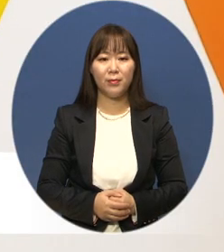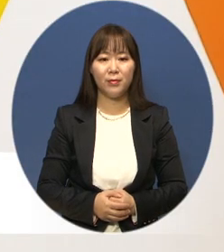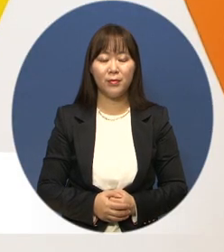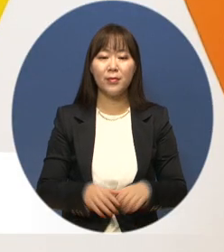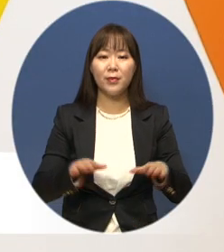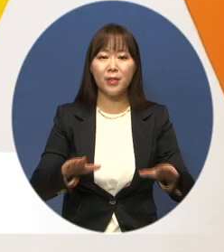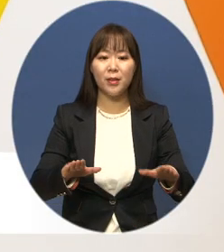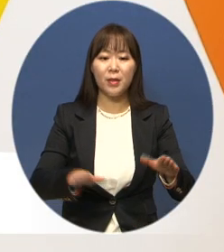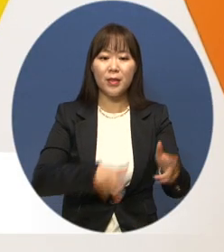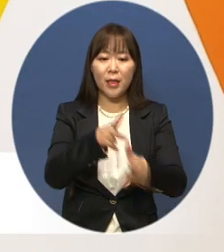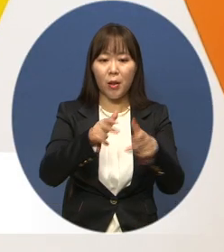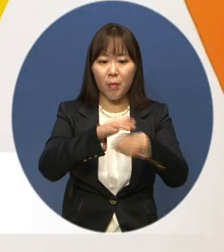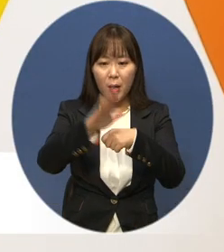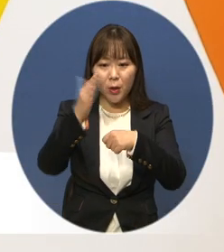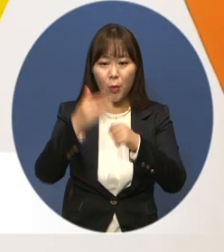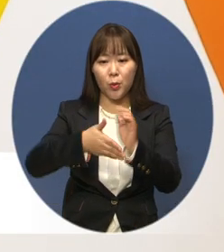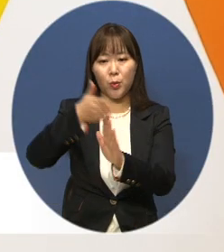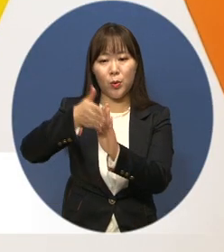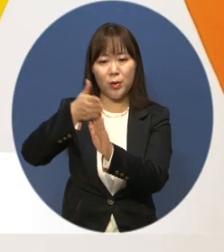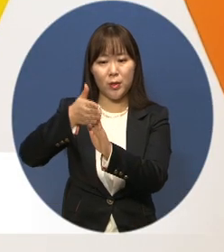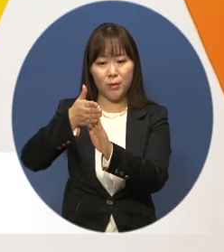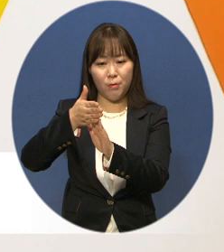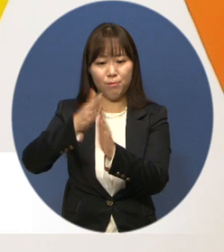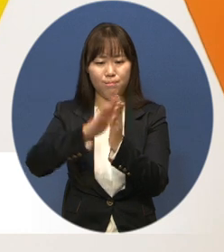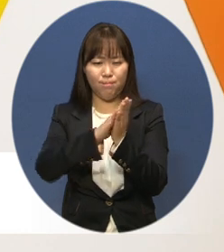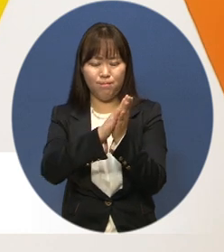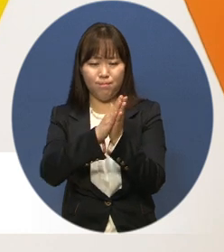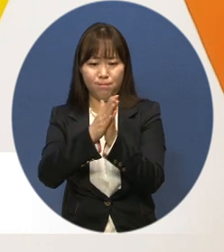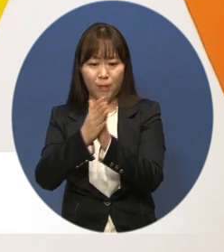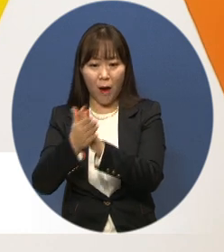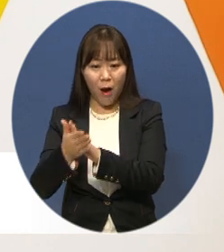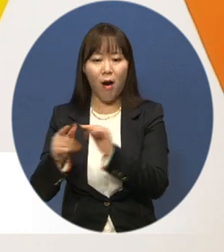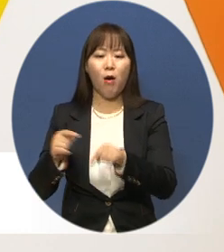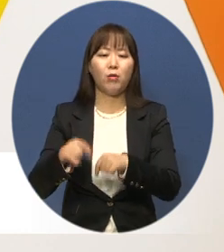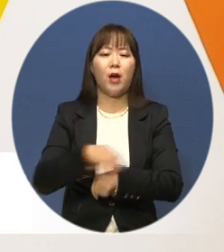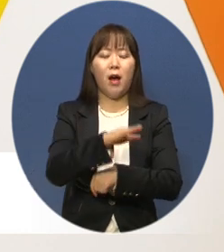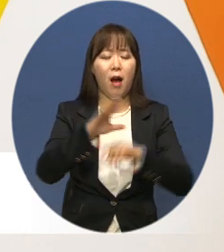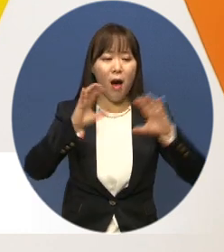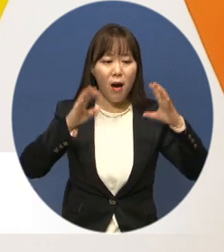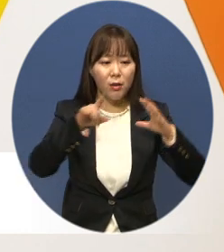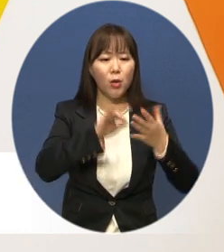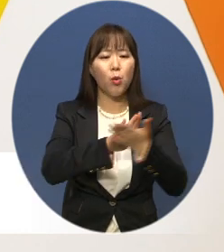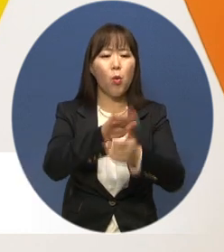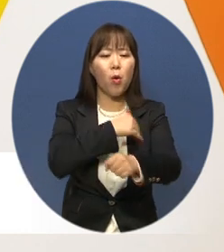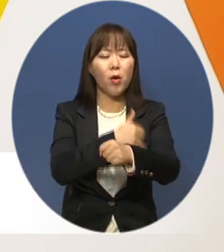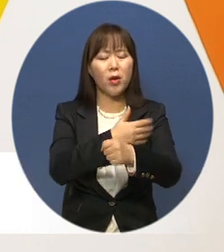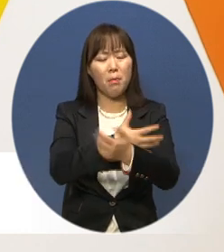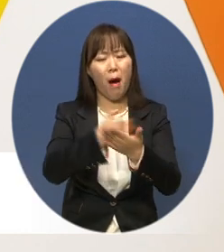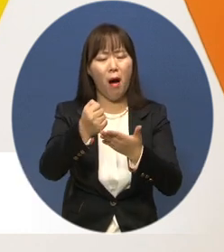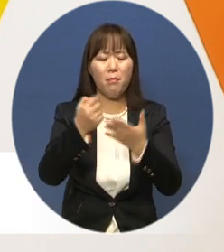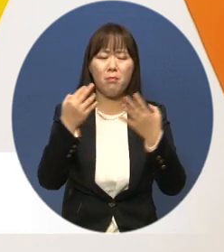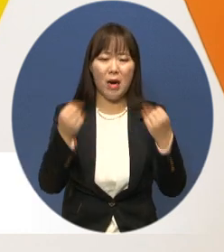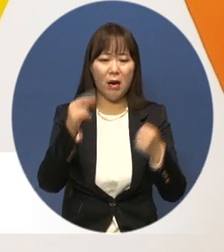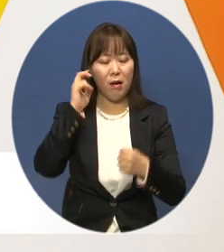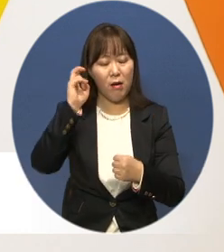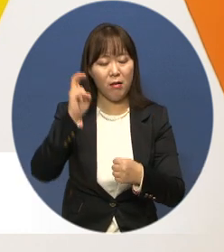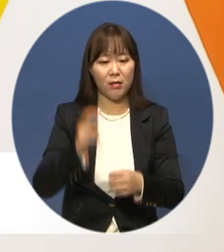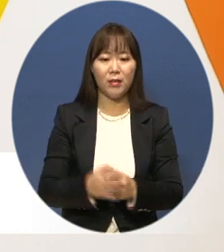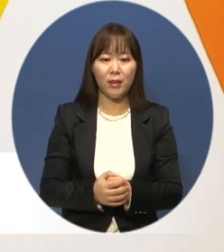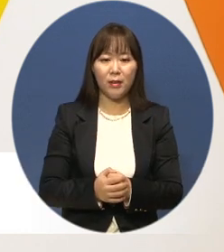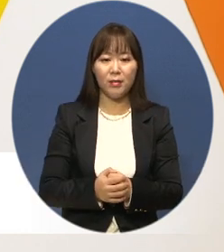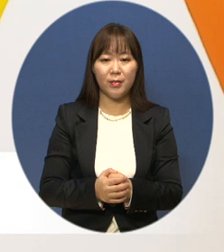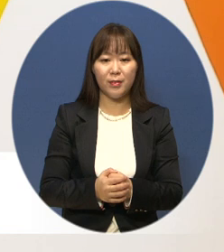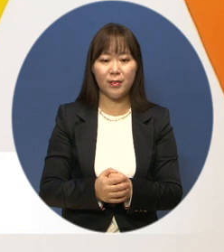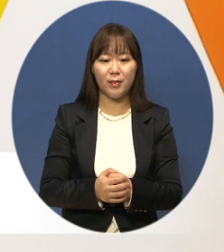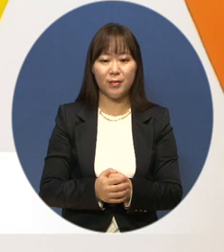사실 지금 산업화가 되고 도시화가 되면서 우리 아이들이 사실 놀 권리를 많이 뺏겼다고 생각을 하고요. 이번에